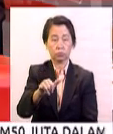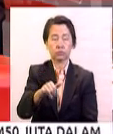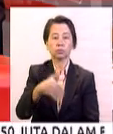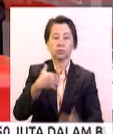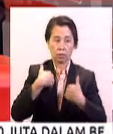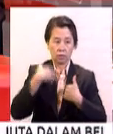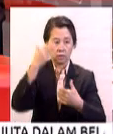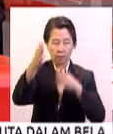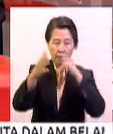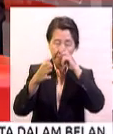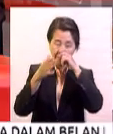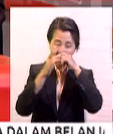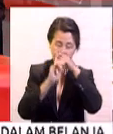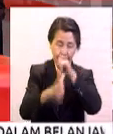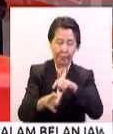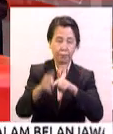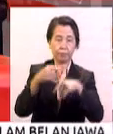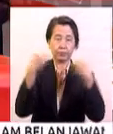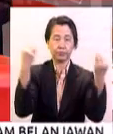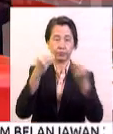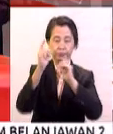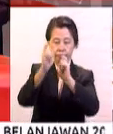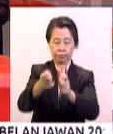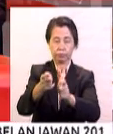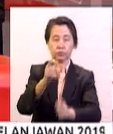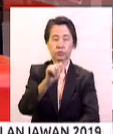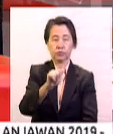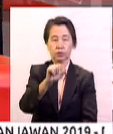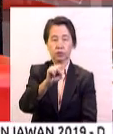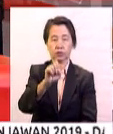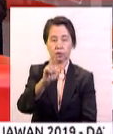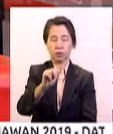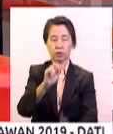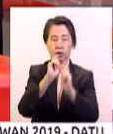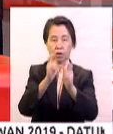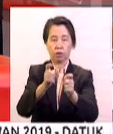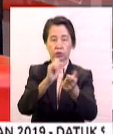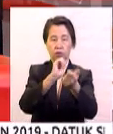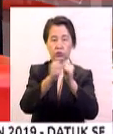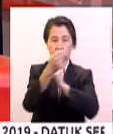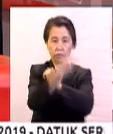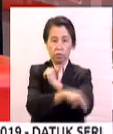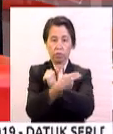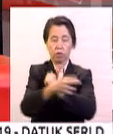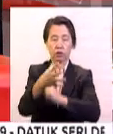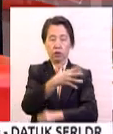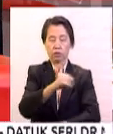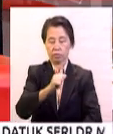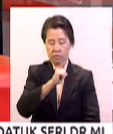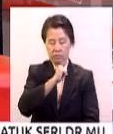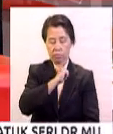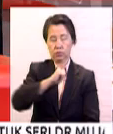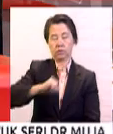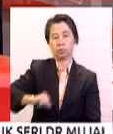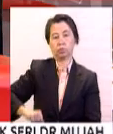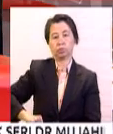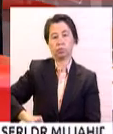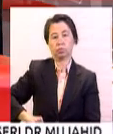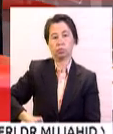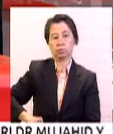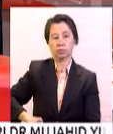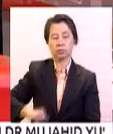Semuanya akan terjawab malam ini pada Majlis Anugerah Sukan Negara ASN dan yang di-Pertuan Agong Al-Sultan Abdullah